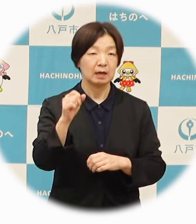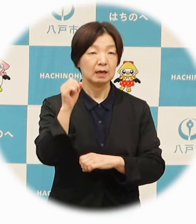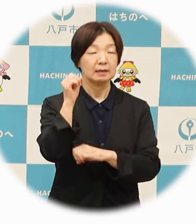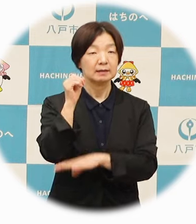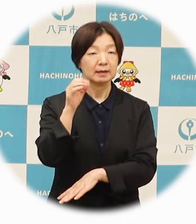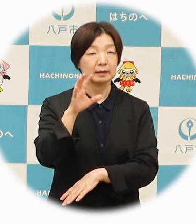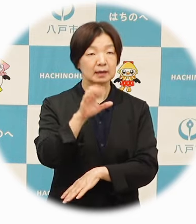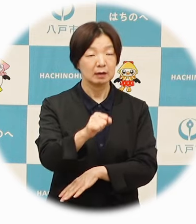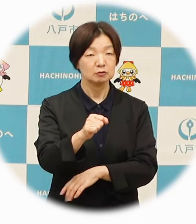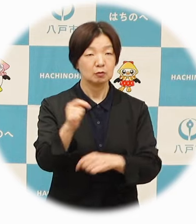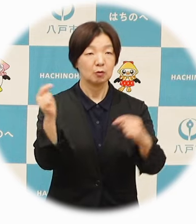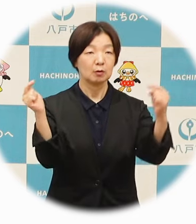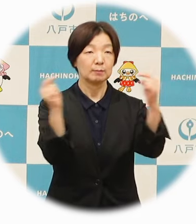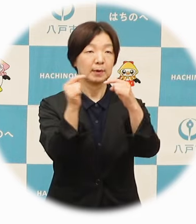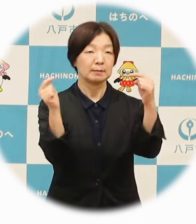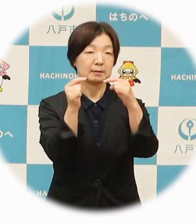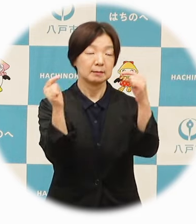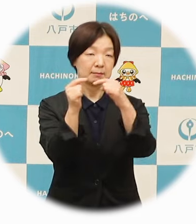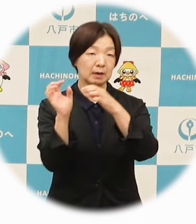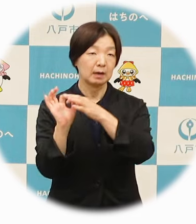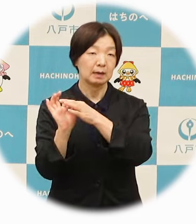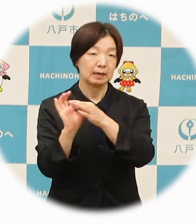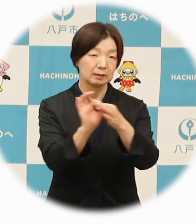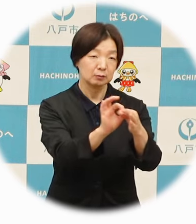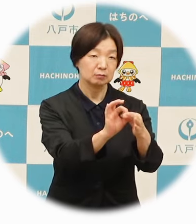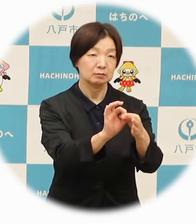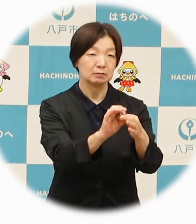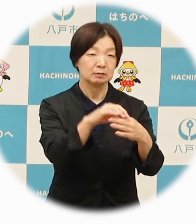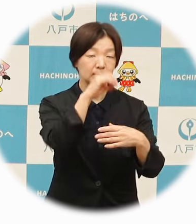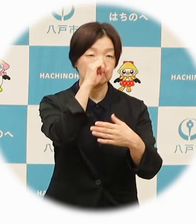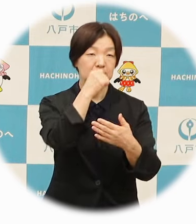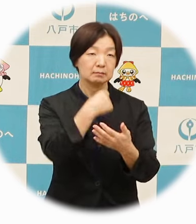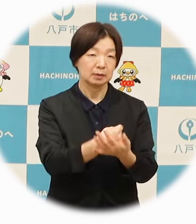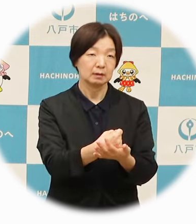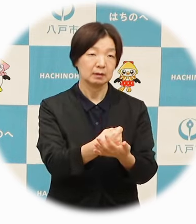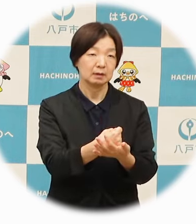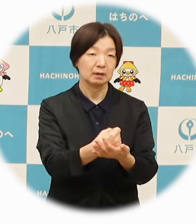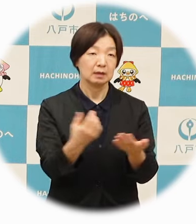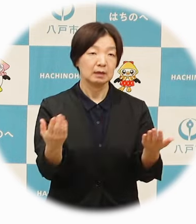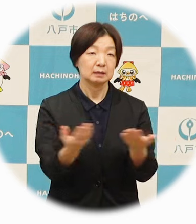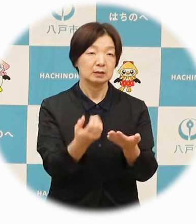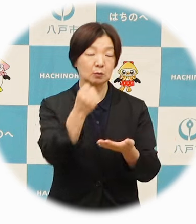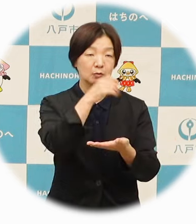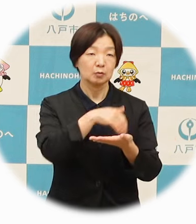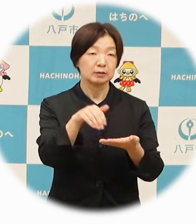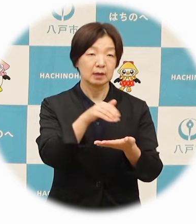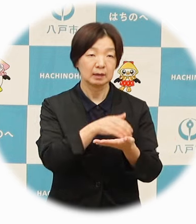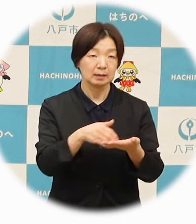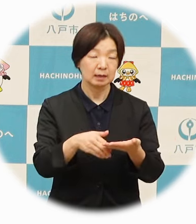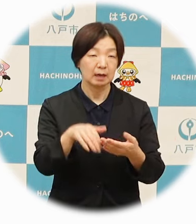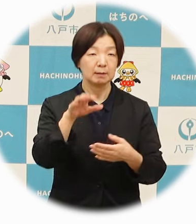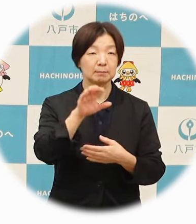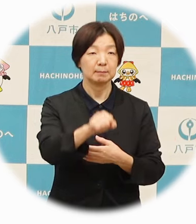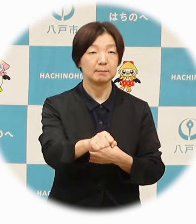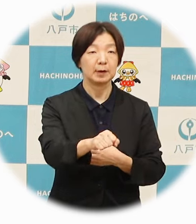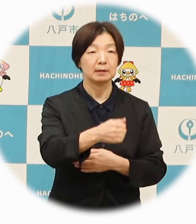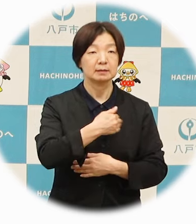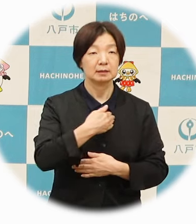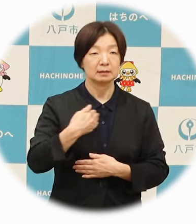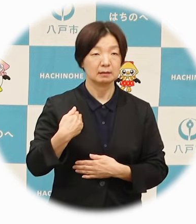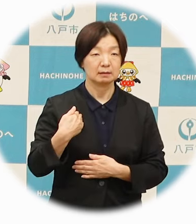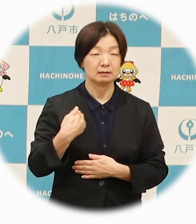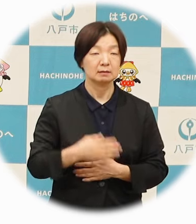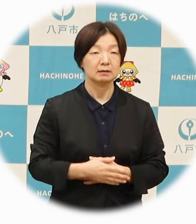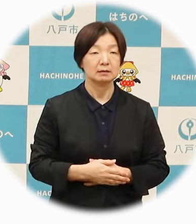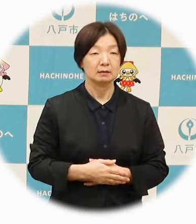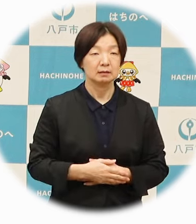保に向けた継続的な国への働きかけもあり、事業予算が着実に確保できたことによりまして